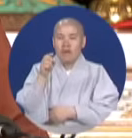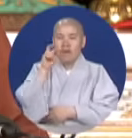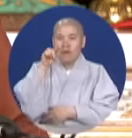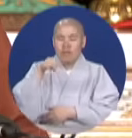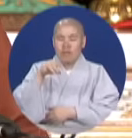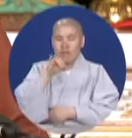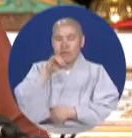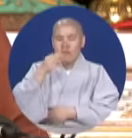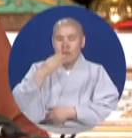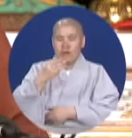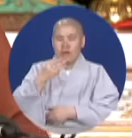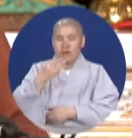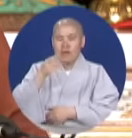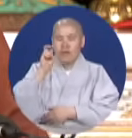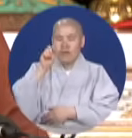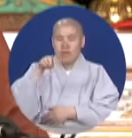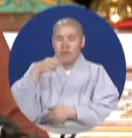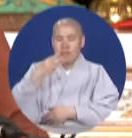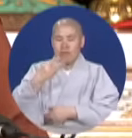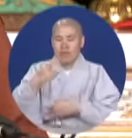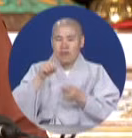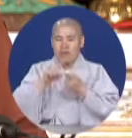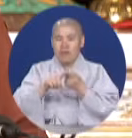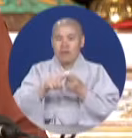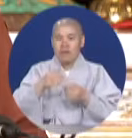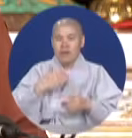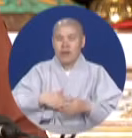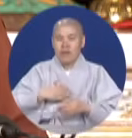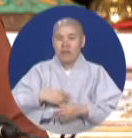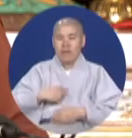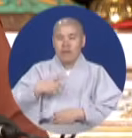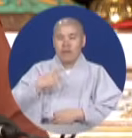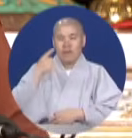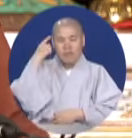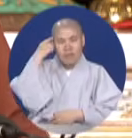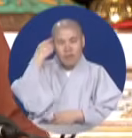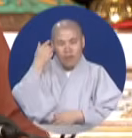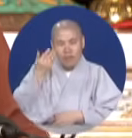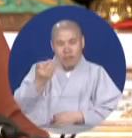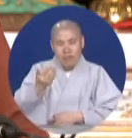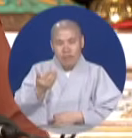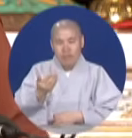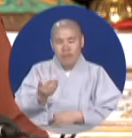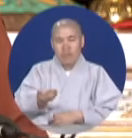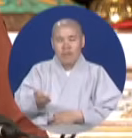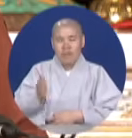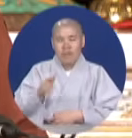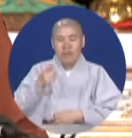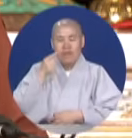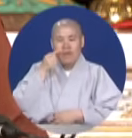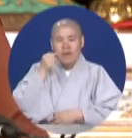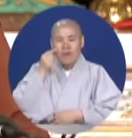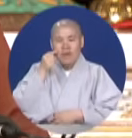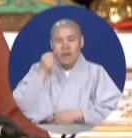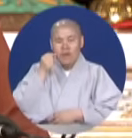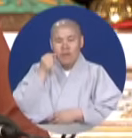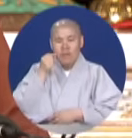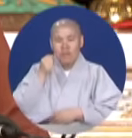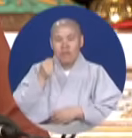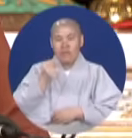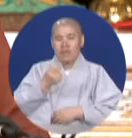본래 무일물에 대한 뜻을 아느냐. 그러니까 그 일본의 그 대학자가